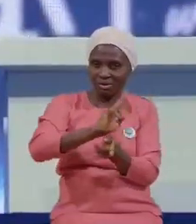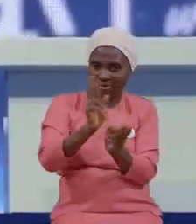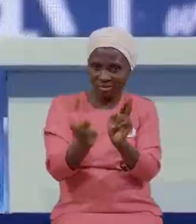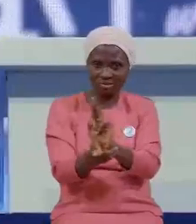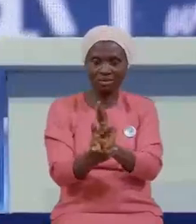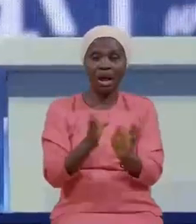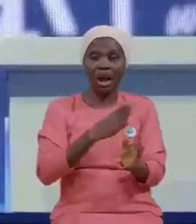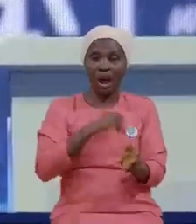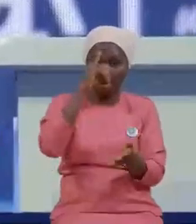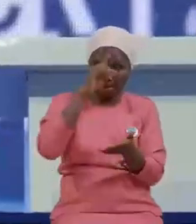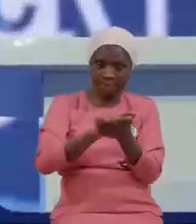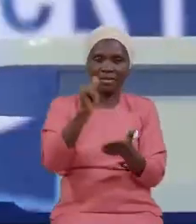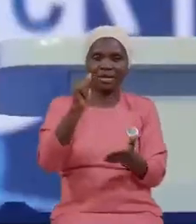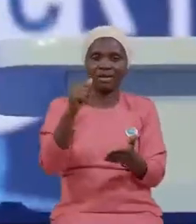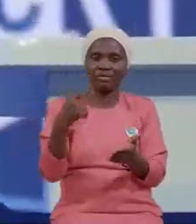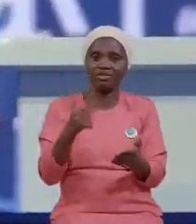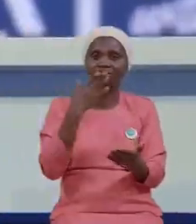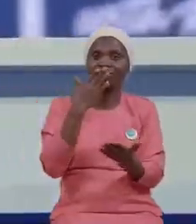Et crois à la bonne nouvelle.